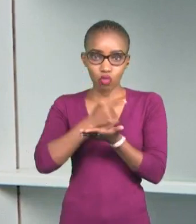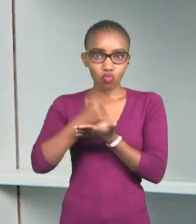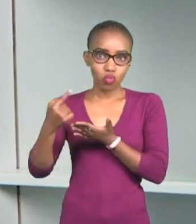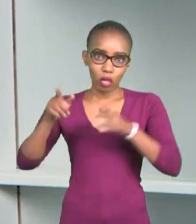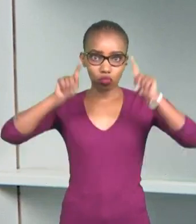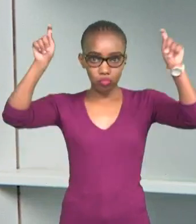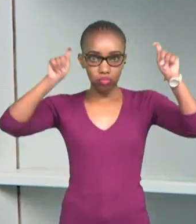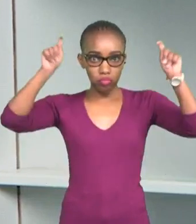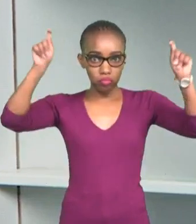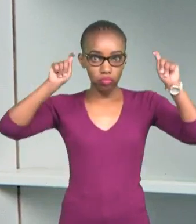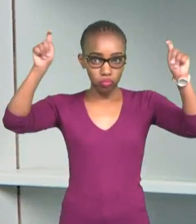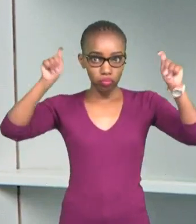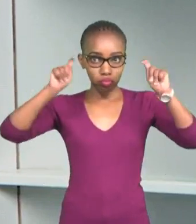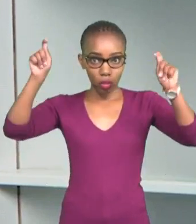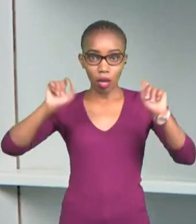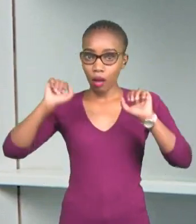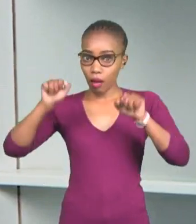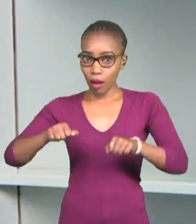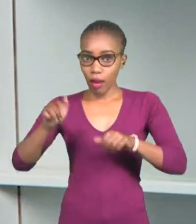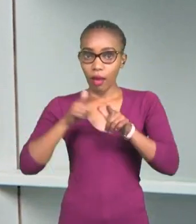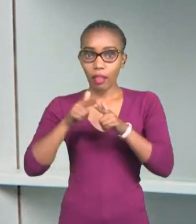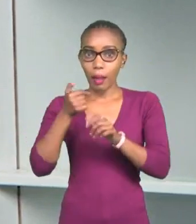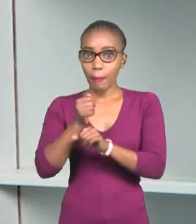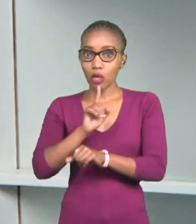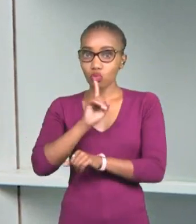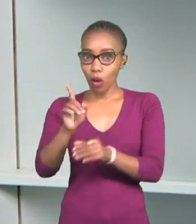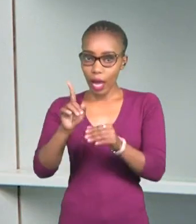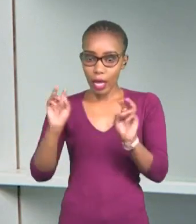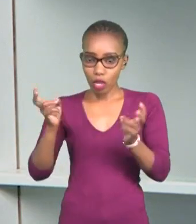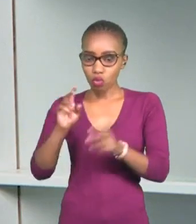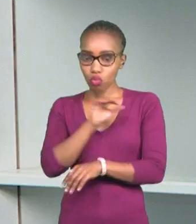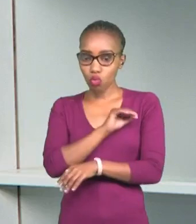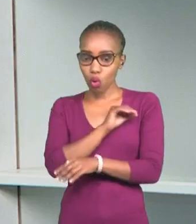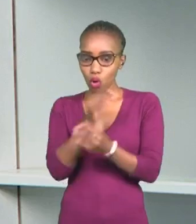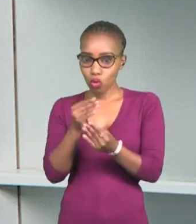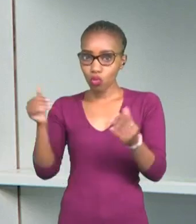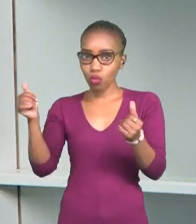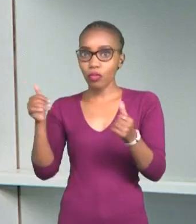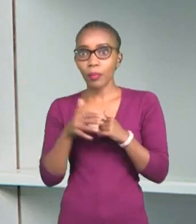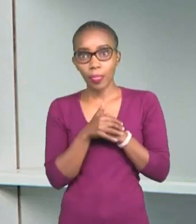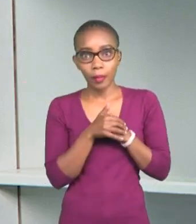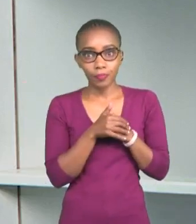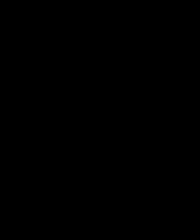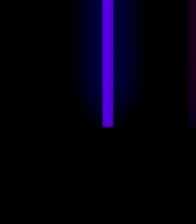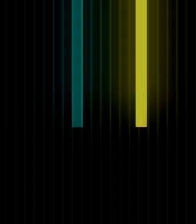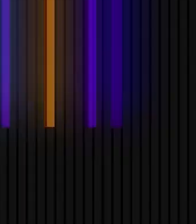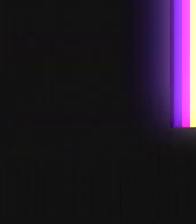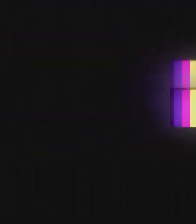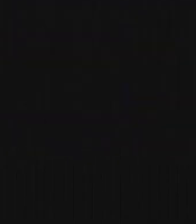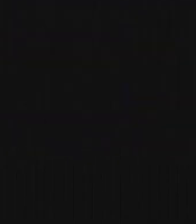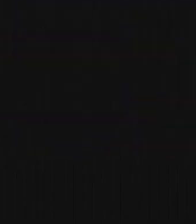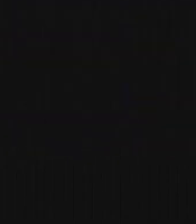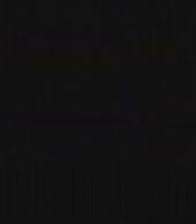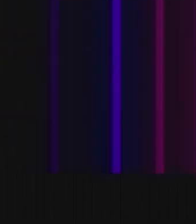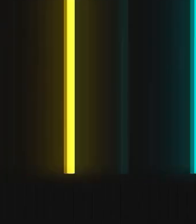kuandaa mgomo ama wataweza kuandamana ili kuhakikisha kuwa masuala yao yanasikizwa. Bila shaka mtazamaji, ni swala nzima la janga la corona.